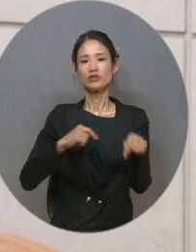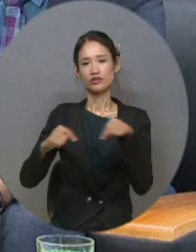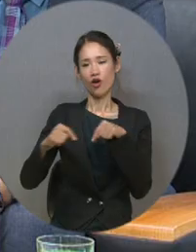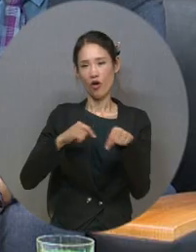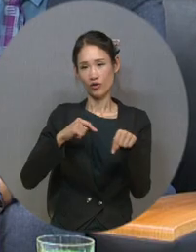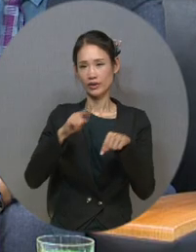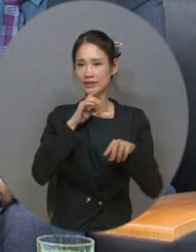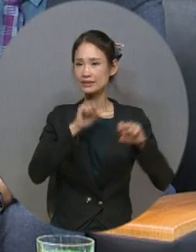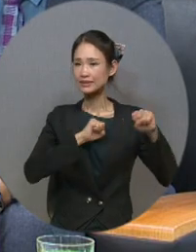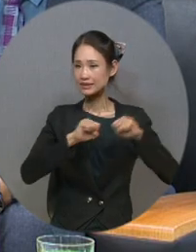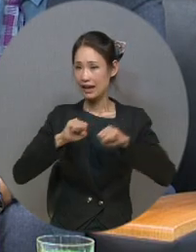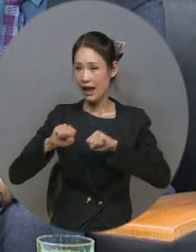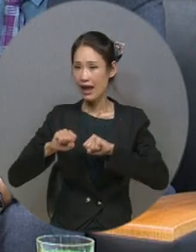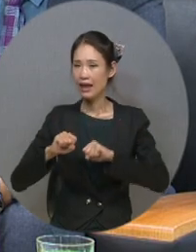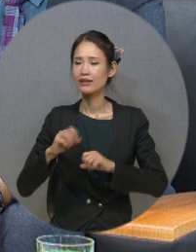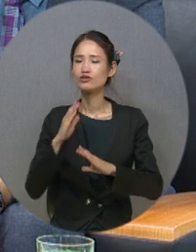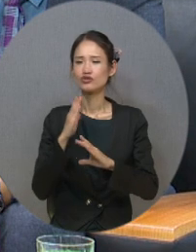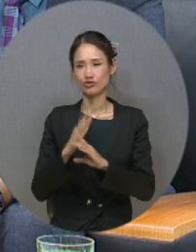정책들을 시행을 하는데